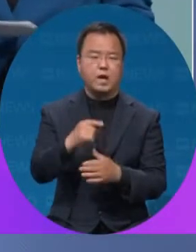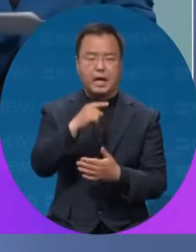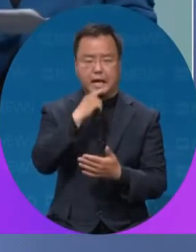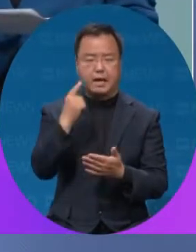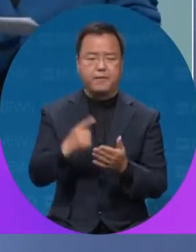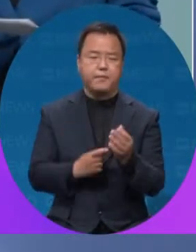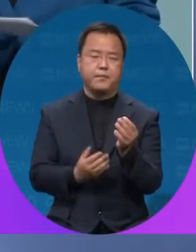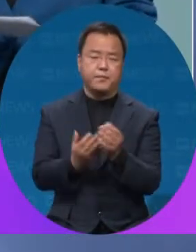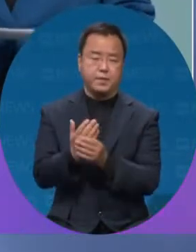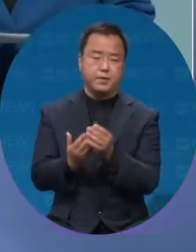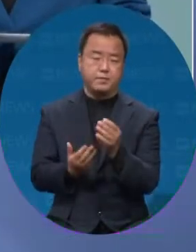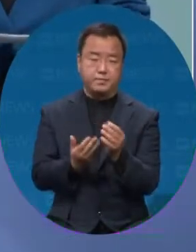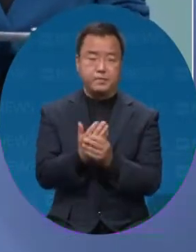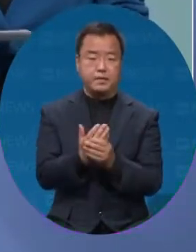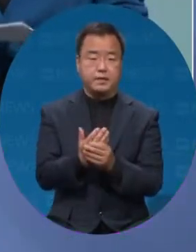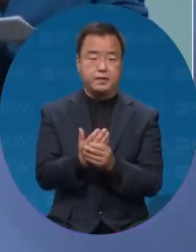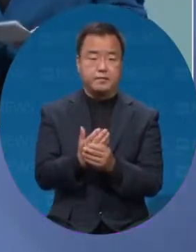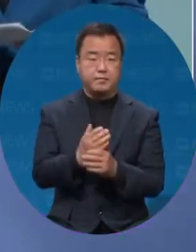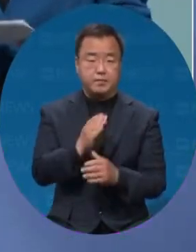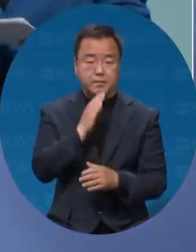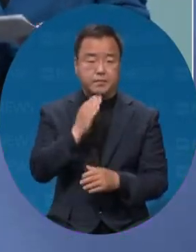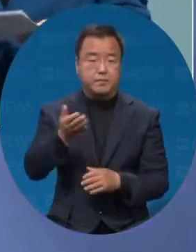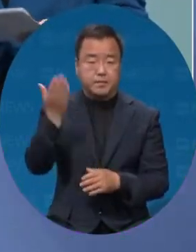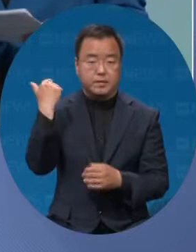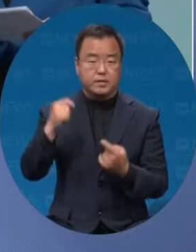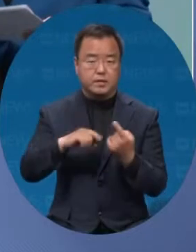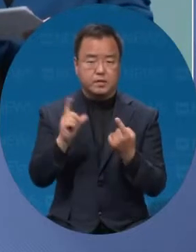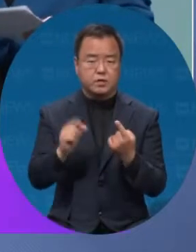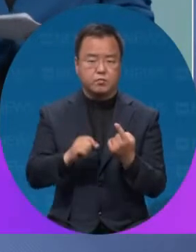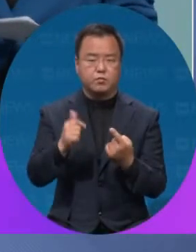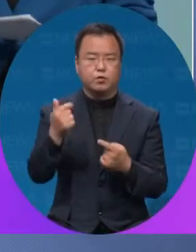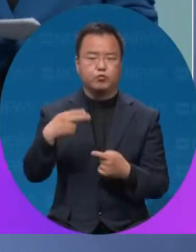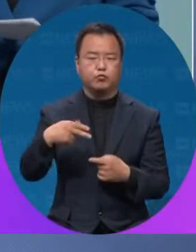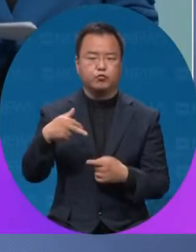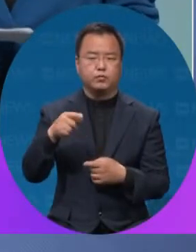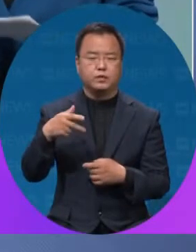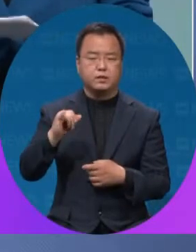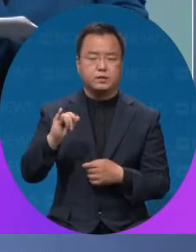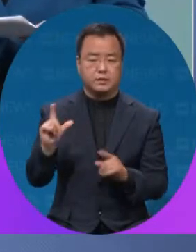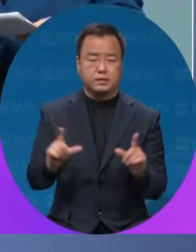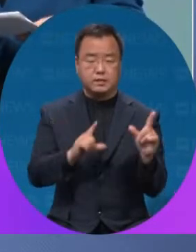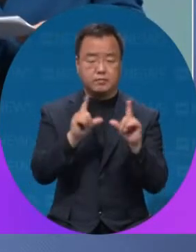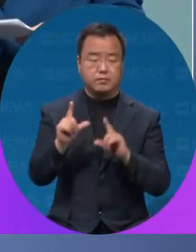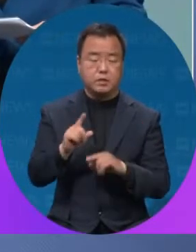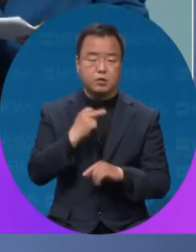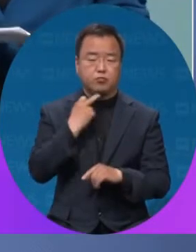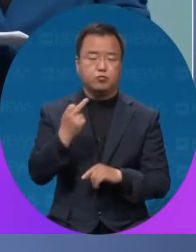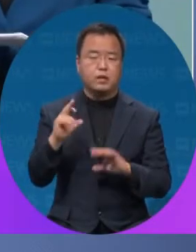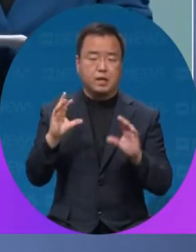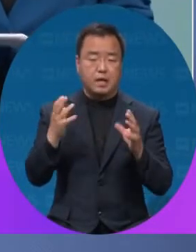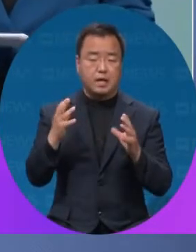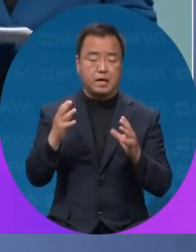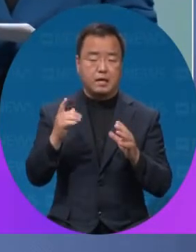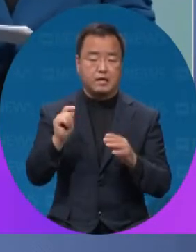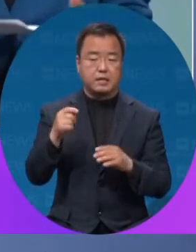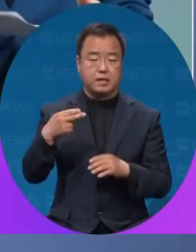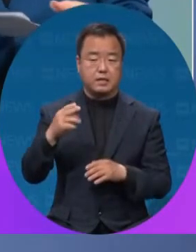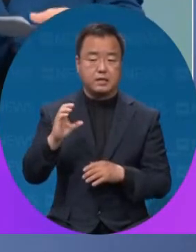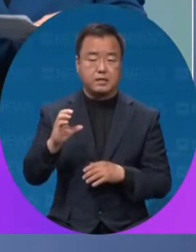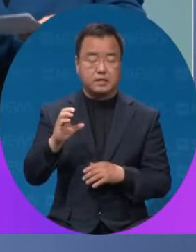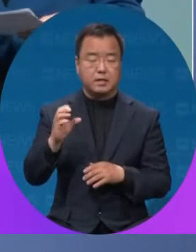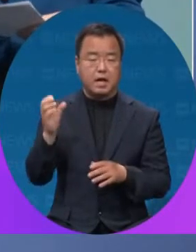하게 된겁니다 실제 해 지난 1월이 었어 유저 지에 사는 12살 아이가 이 tag c 가 함유된 사탕을 섭취한 뒤